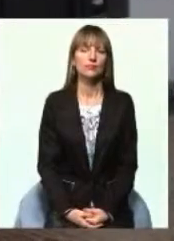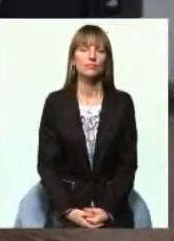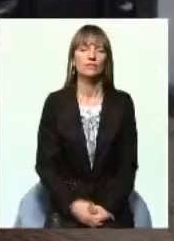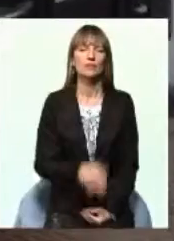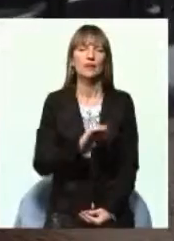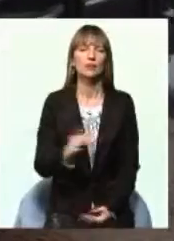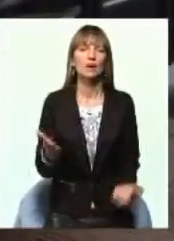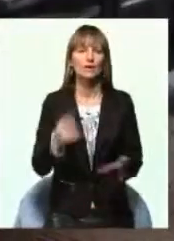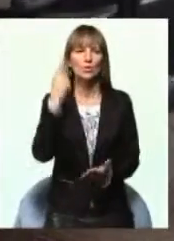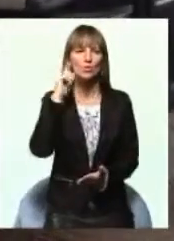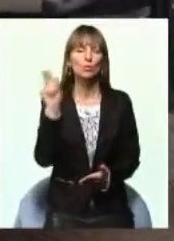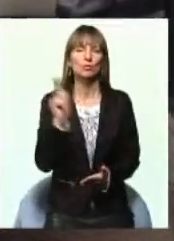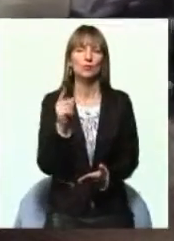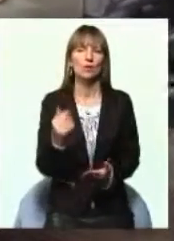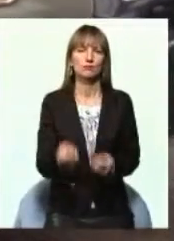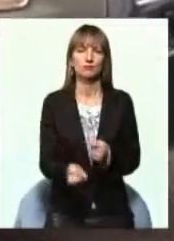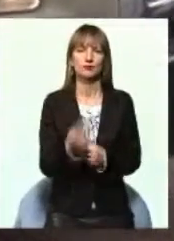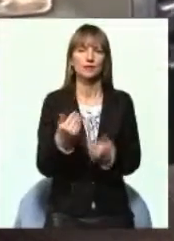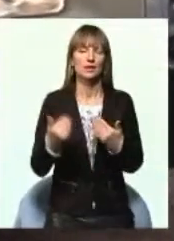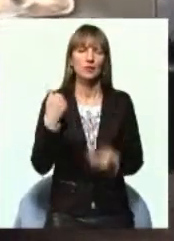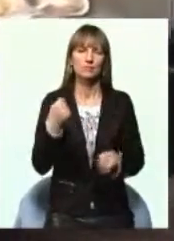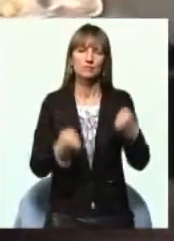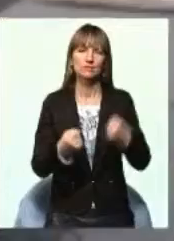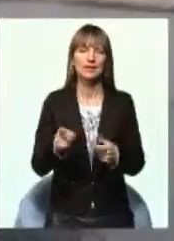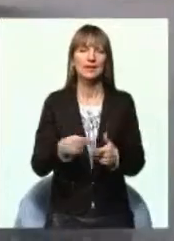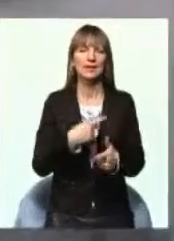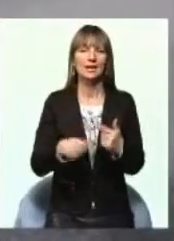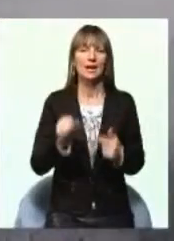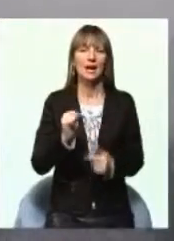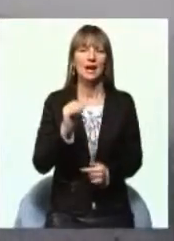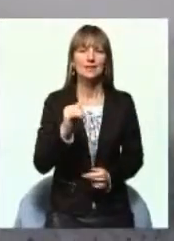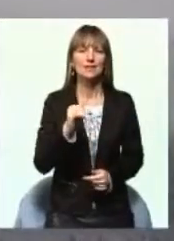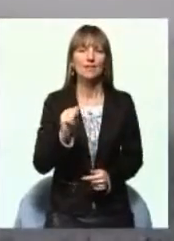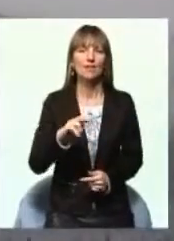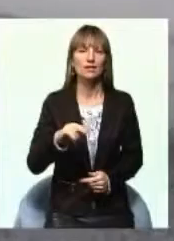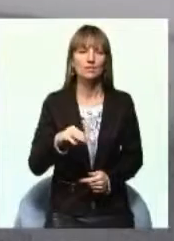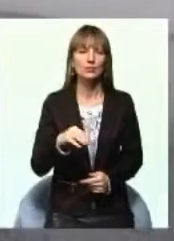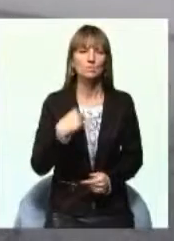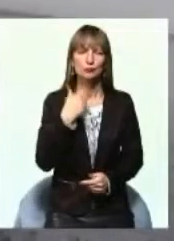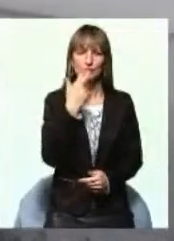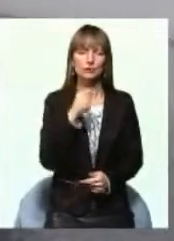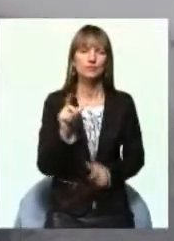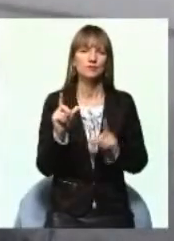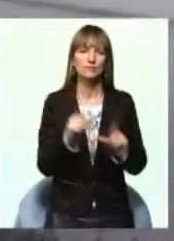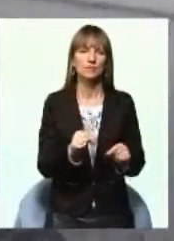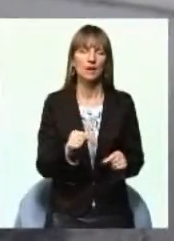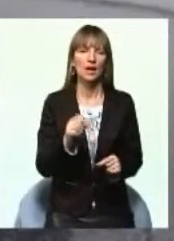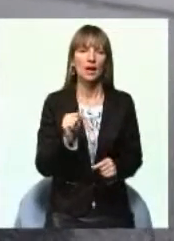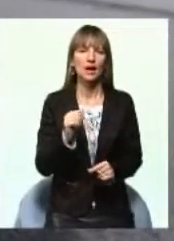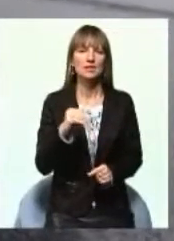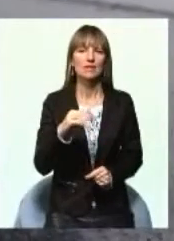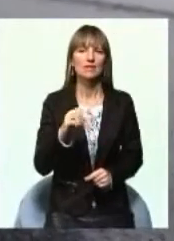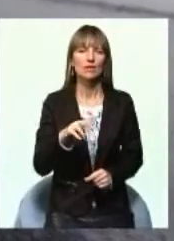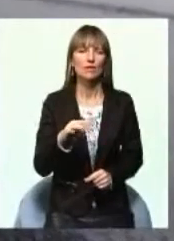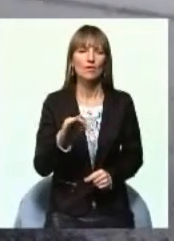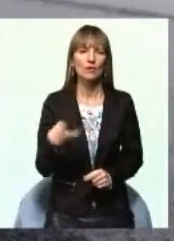Малята, а як ви гадаєте, що з'явилося раніше – автівка чи асфальт? Ми звикли їхати асфальтованою дорогою. Втім, колись